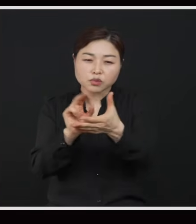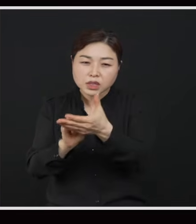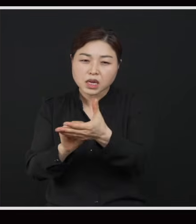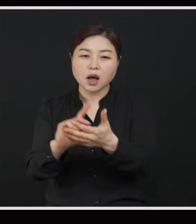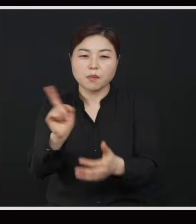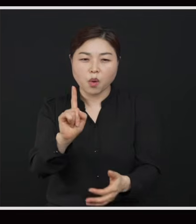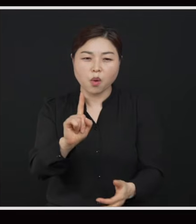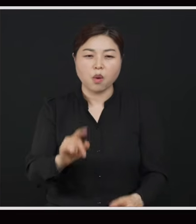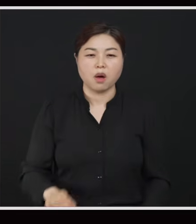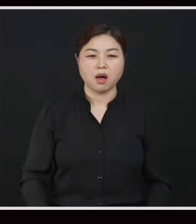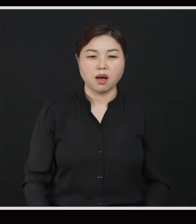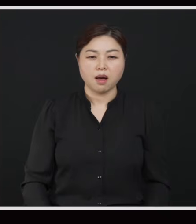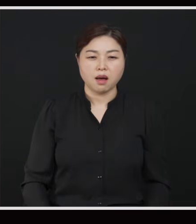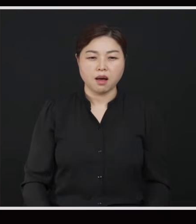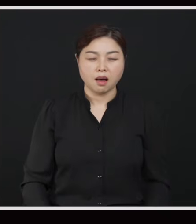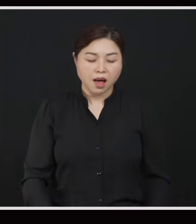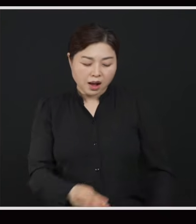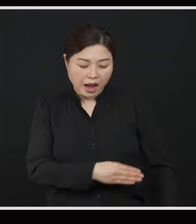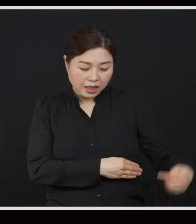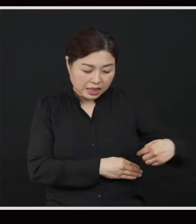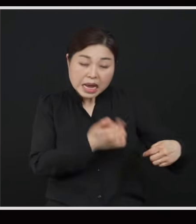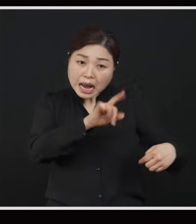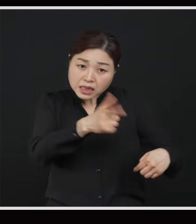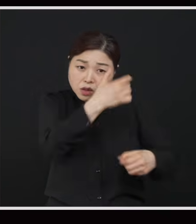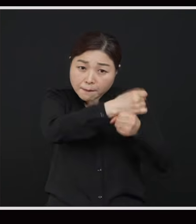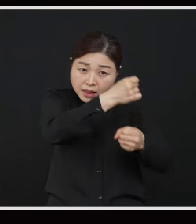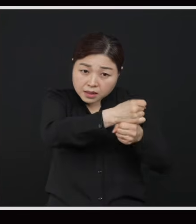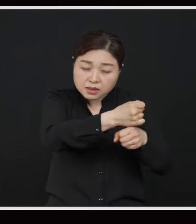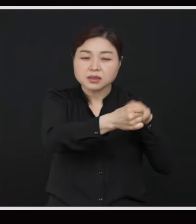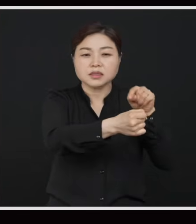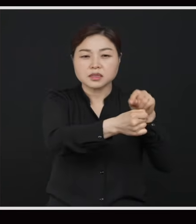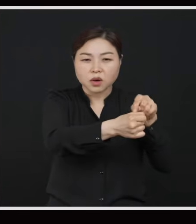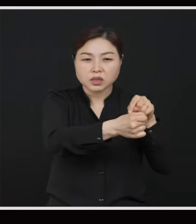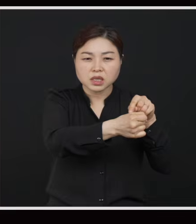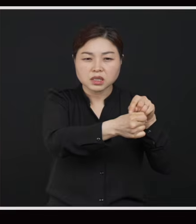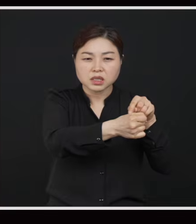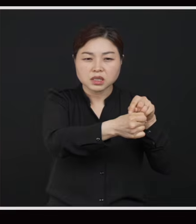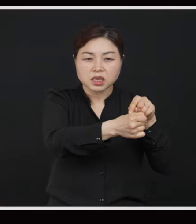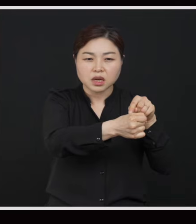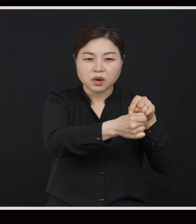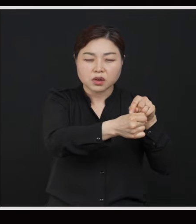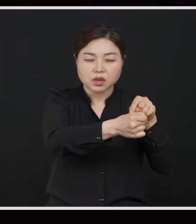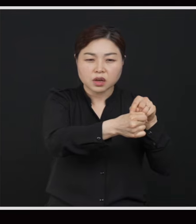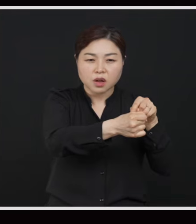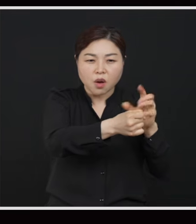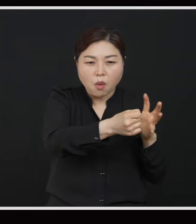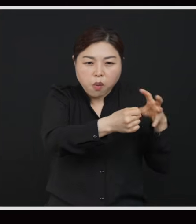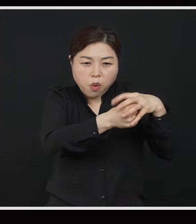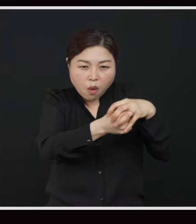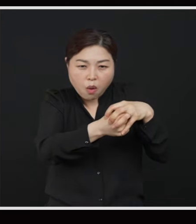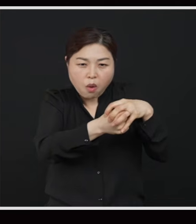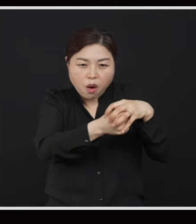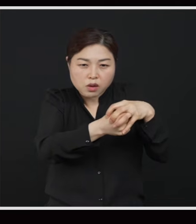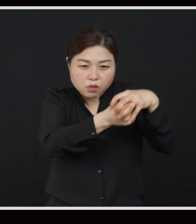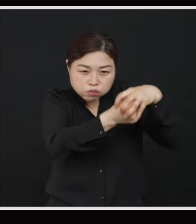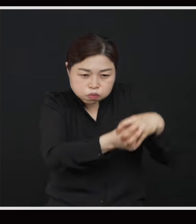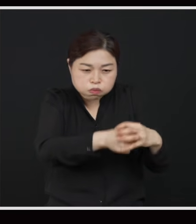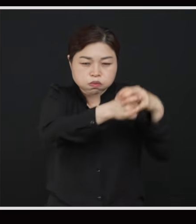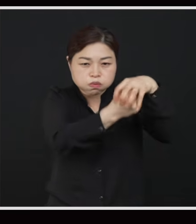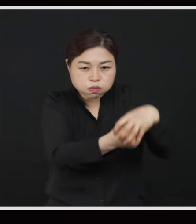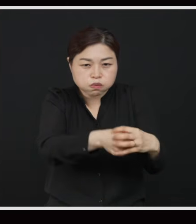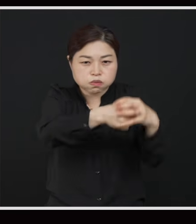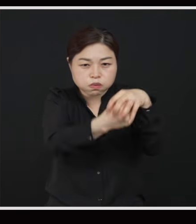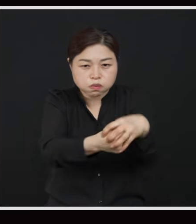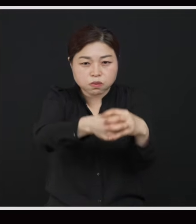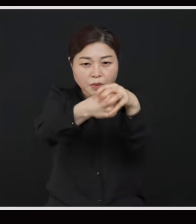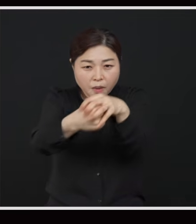그래서 이게 왜 문제가 되느냐? 그 나쁜 콜레스테롤 말씀드리는 겁니다. 간에서 만든 거. 이걸 잘 포장을 해가지고